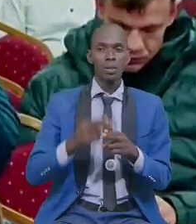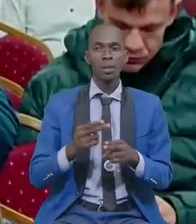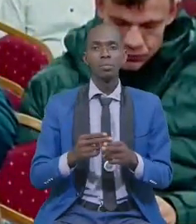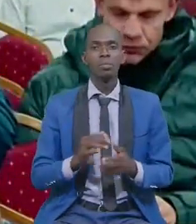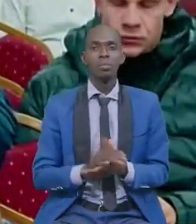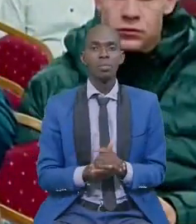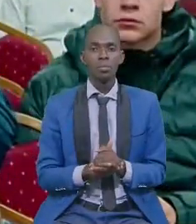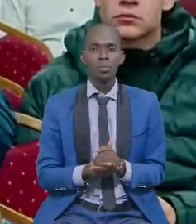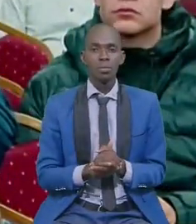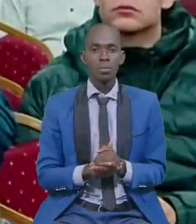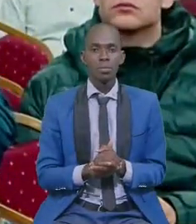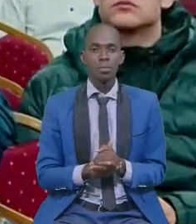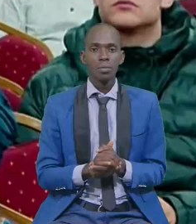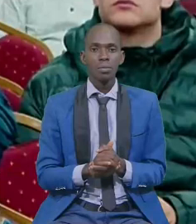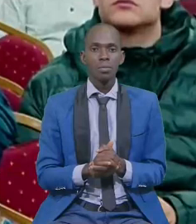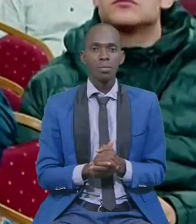son nom. Verset